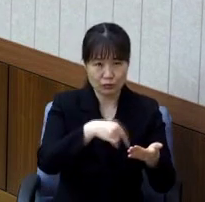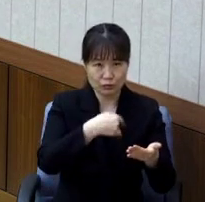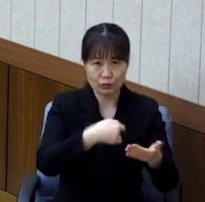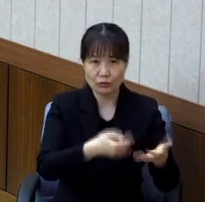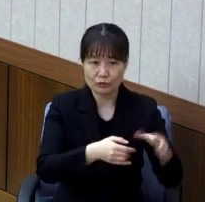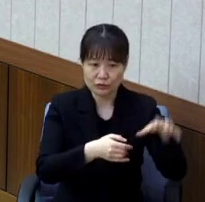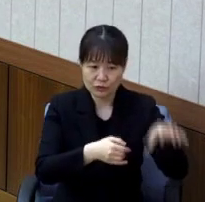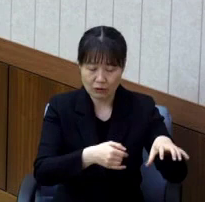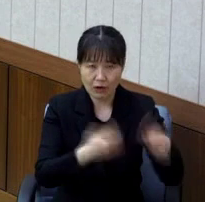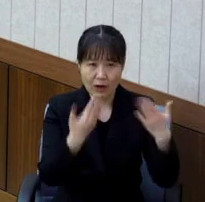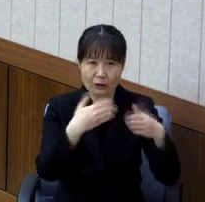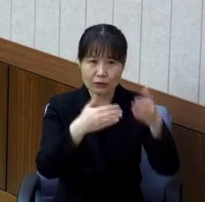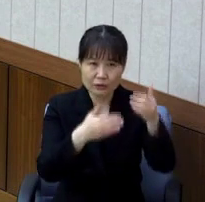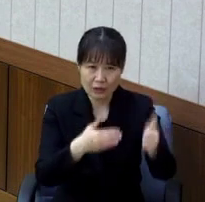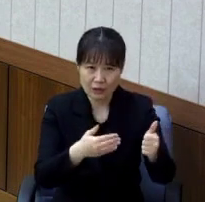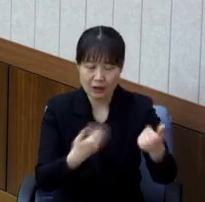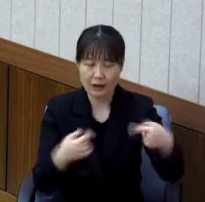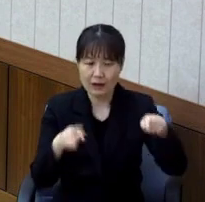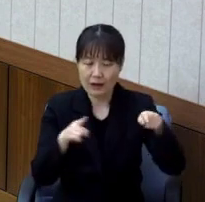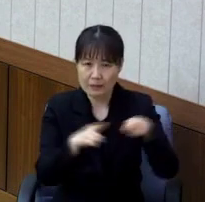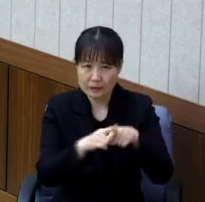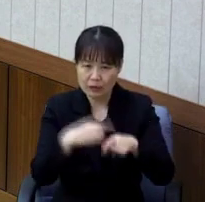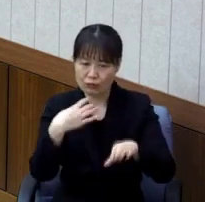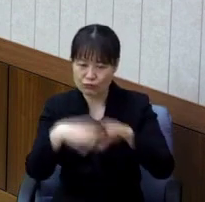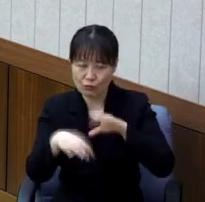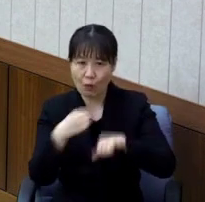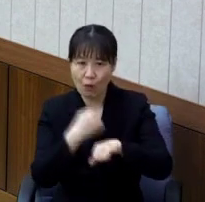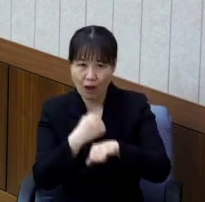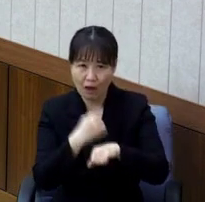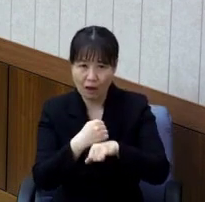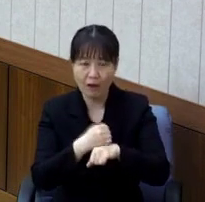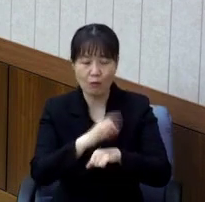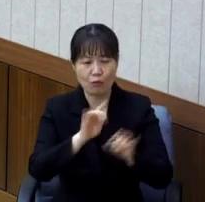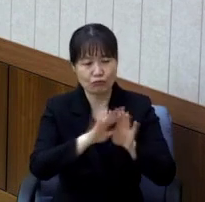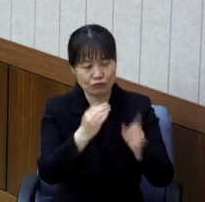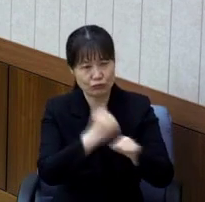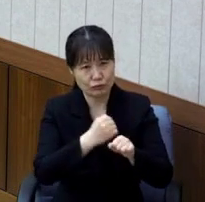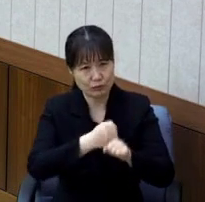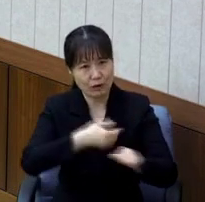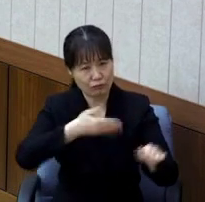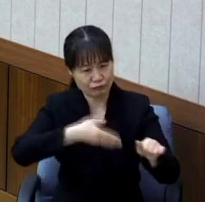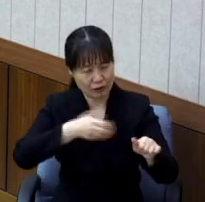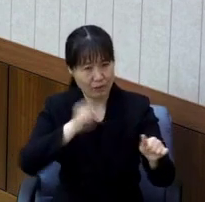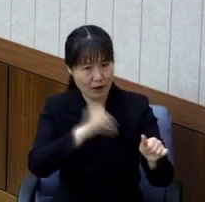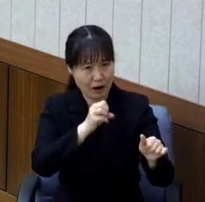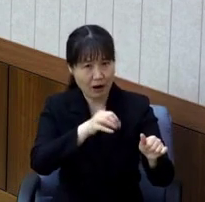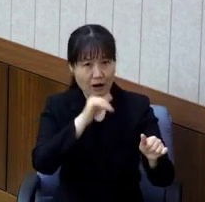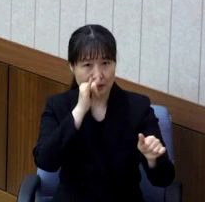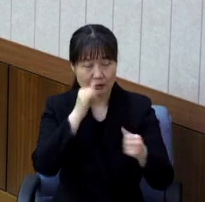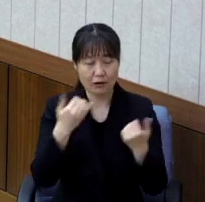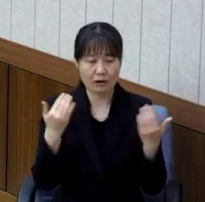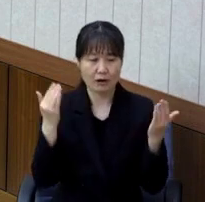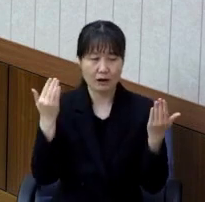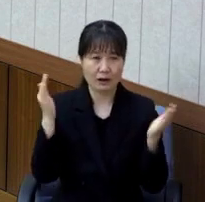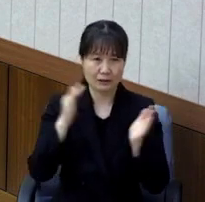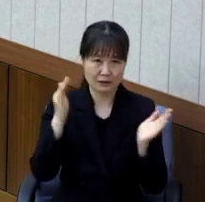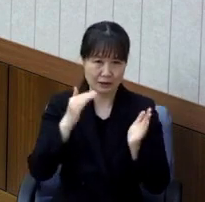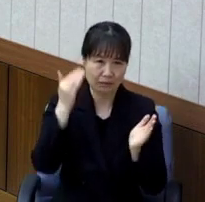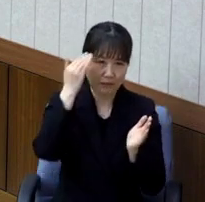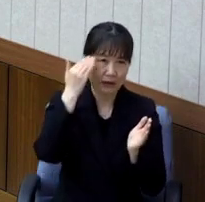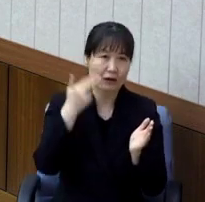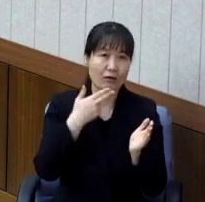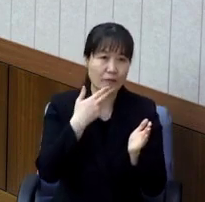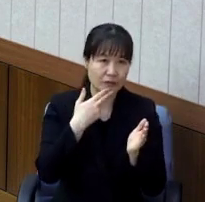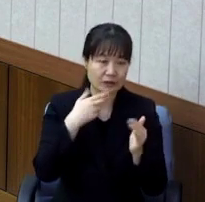학교장들 지속적으로 충분한 소통을 해 왔다면 학생 안전과 교육의 지장이 없는 범위에서 학교 시설